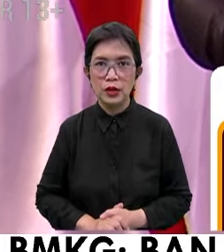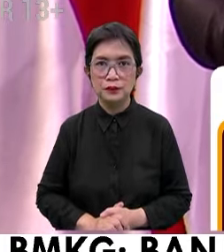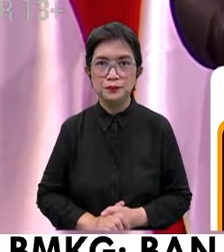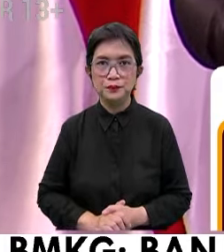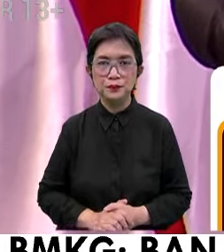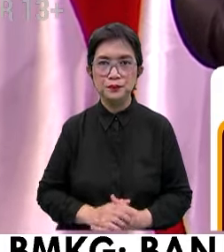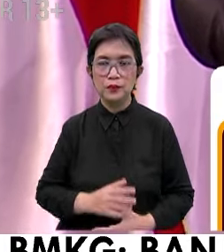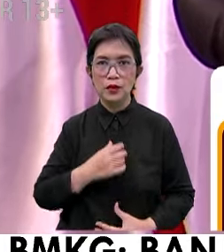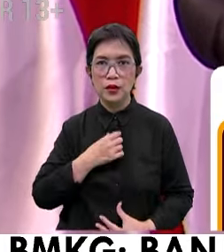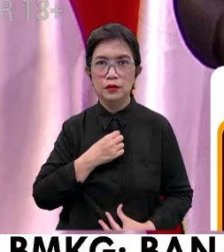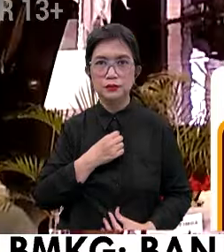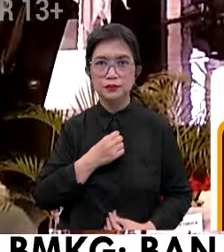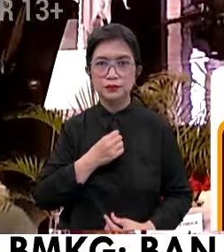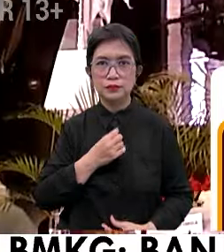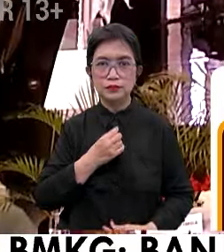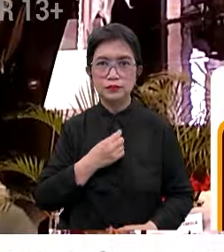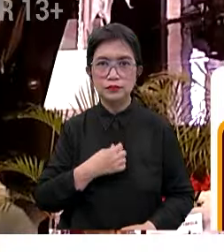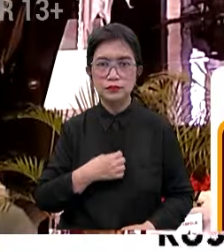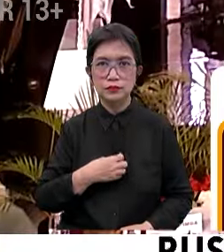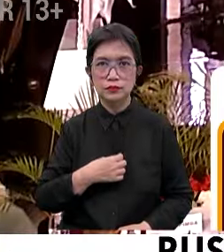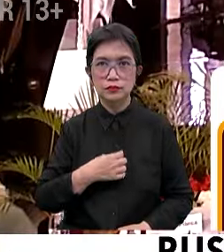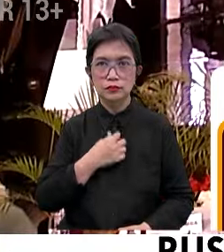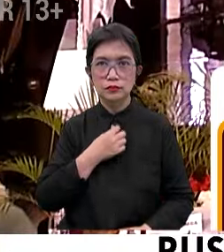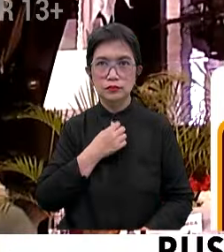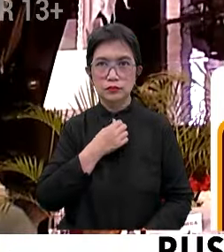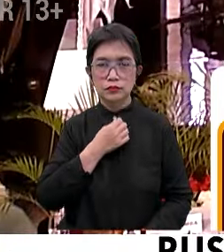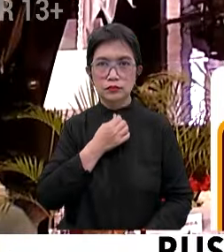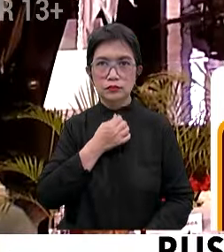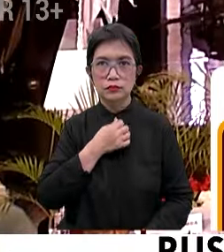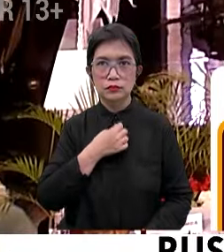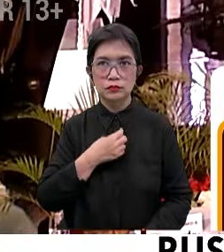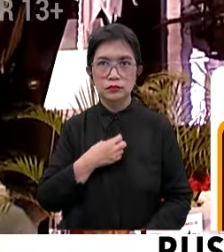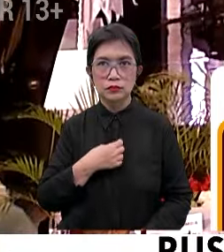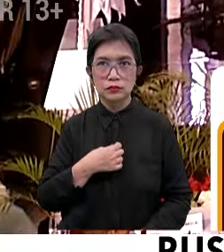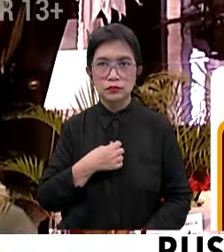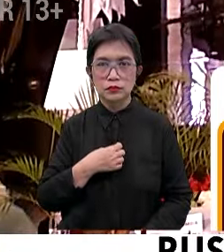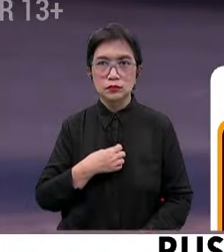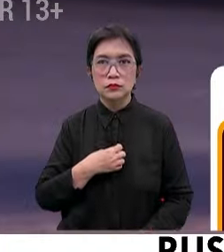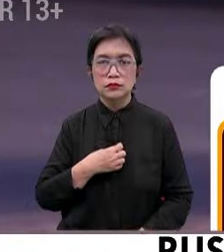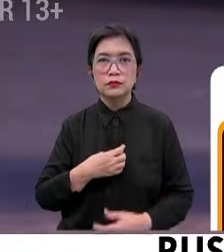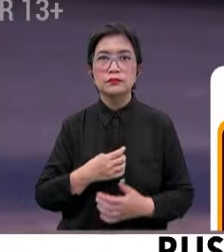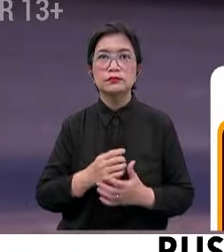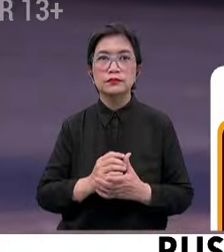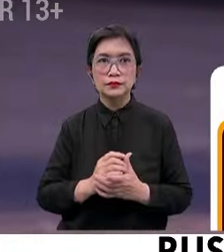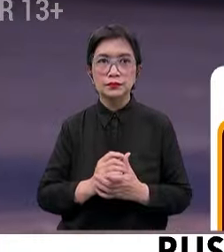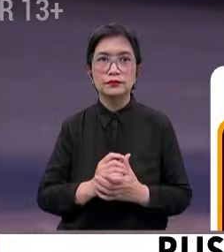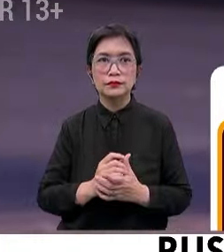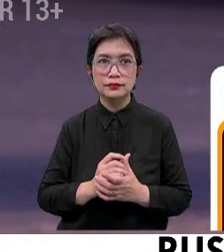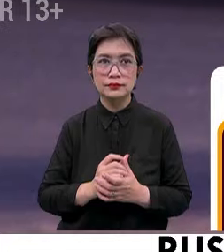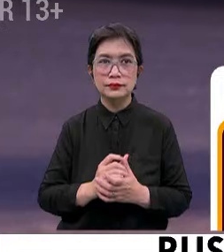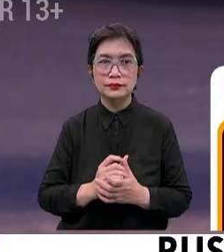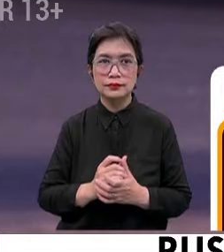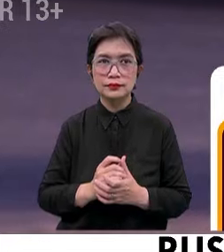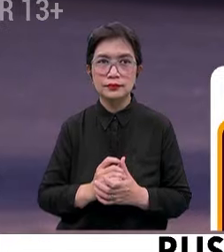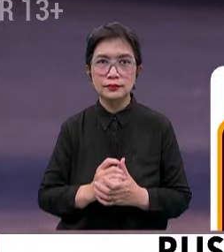Meril Ibo STH MSI untuk maju ke depan dan juga mengambil bola subtema dan pertanyaan.